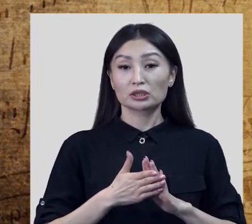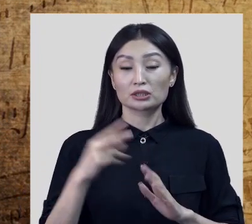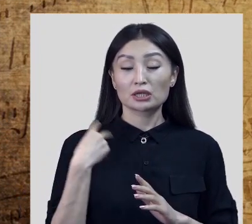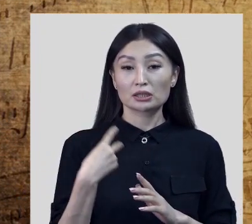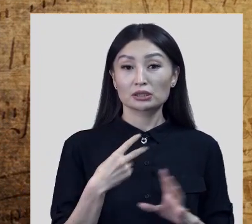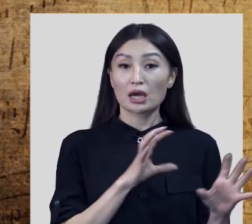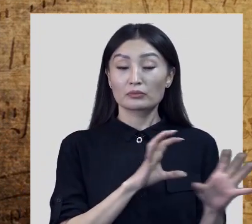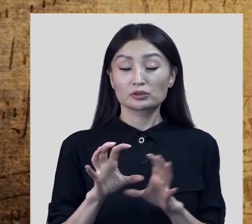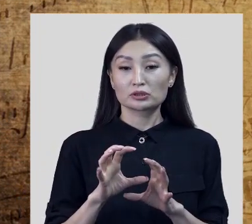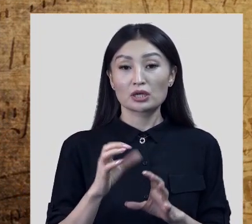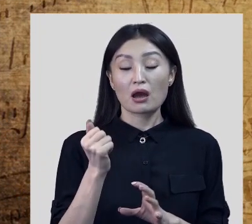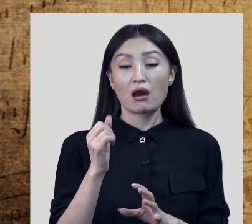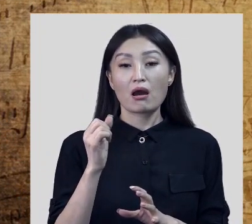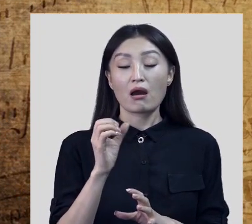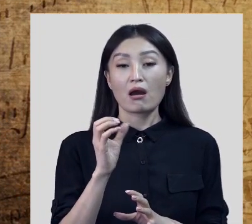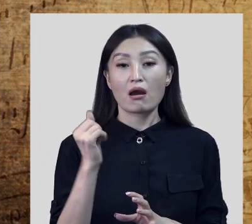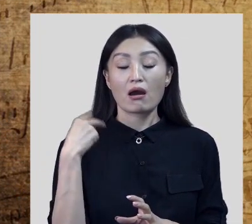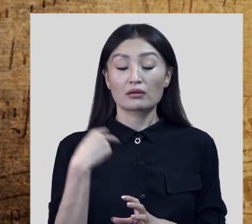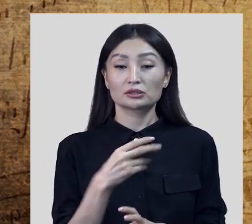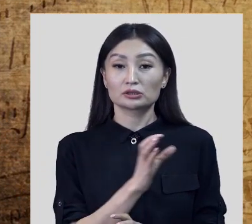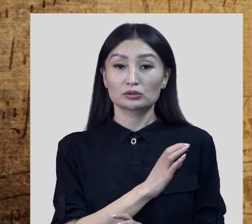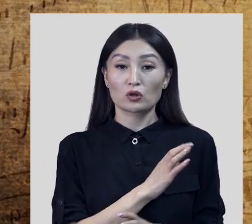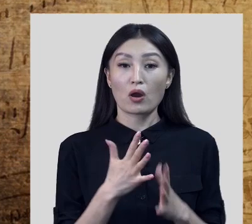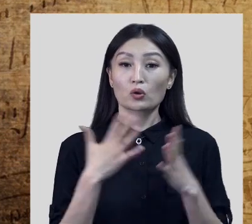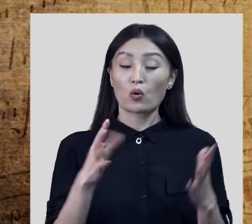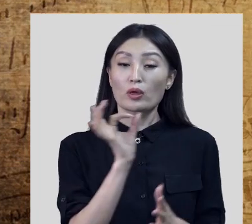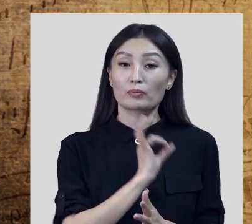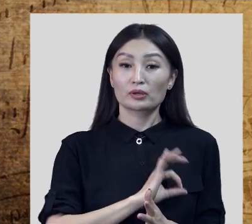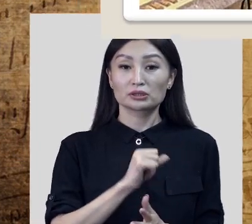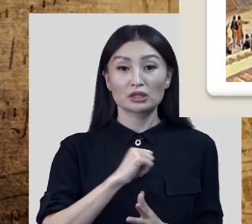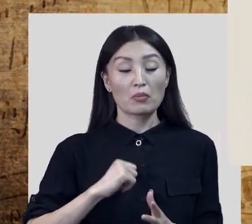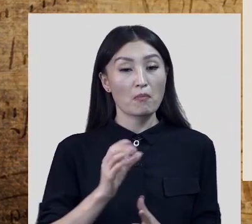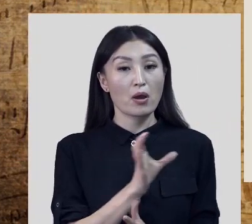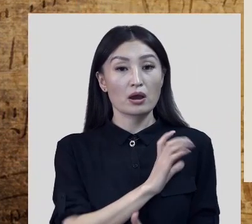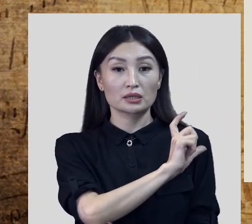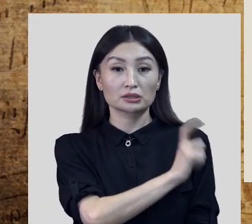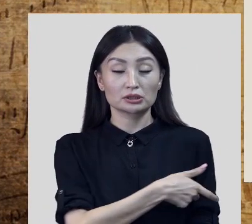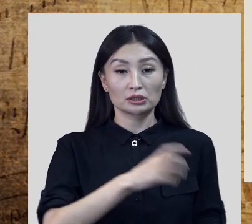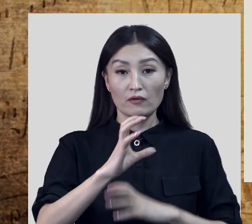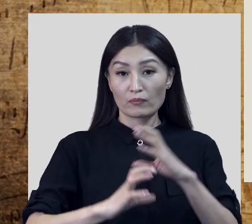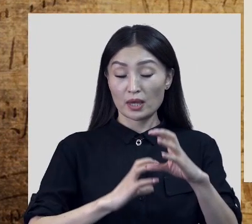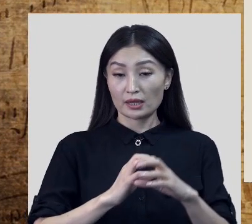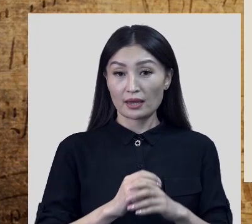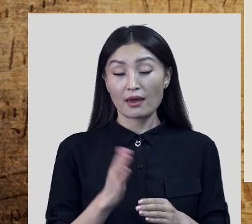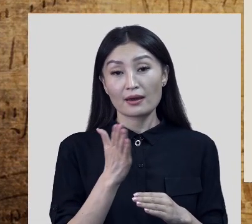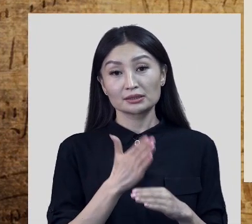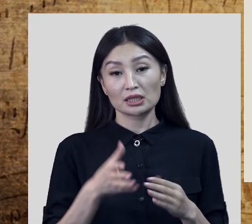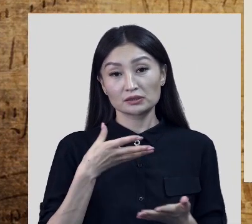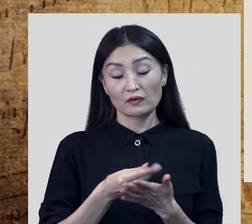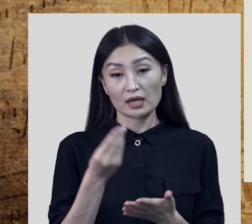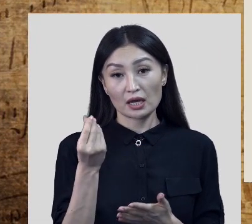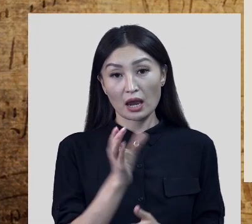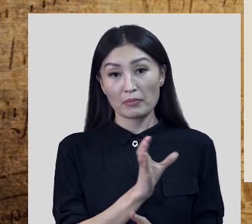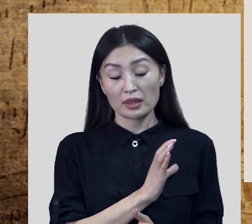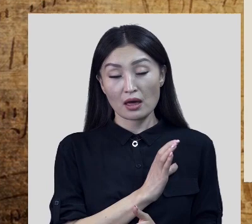обеспечивала английской буржуазии огромной прибылью она стала самой богатой и могущественной в мире часть своих капиталов